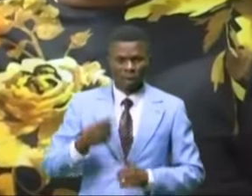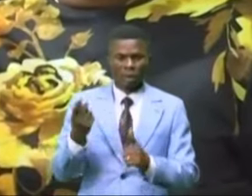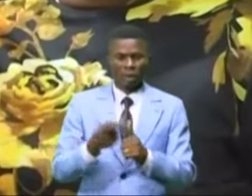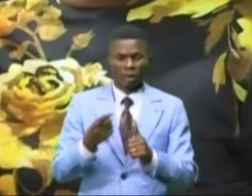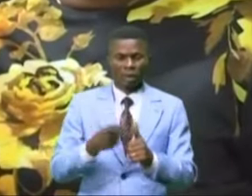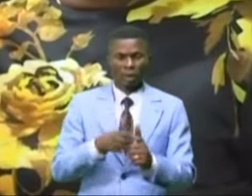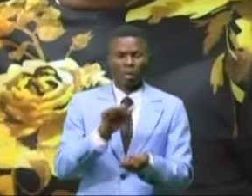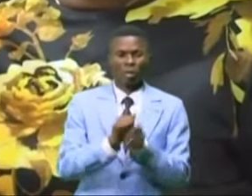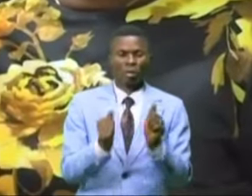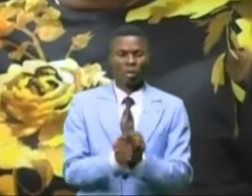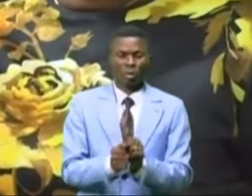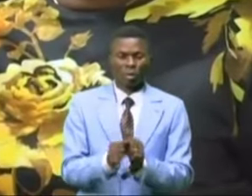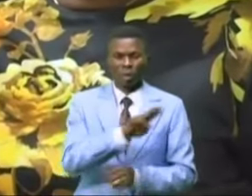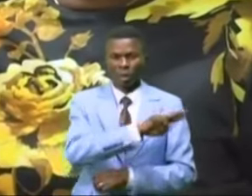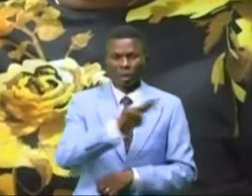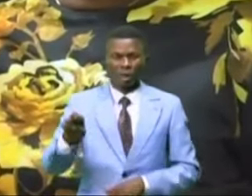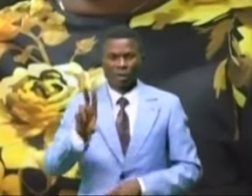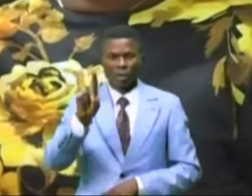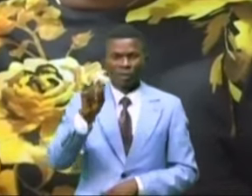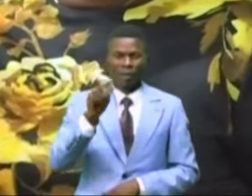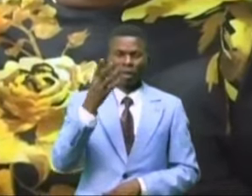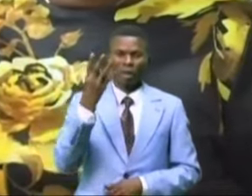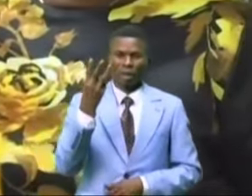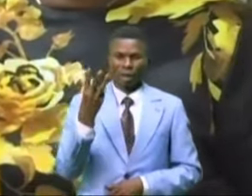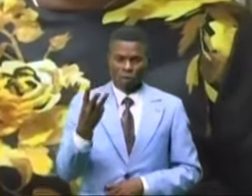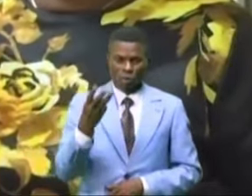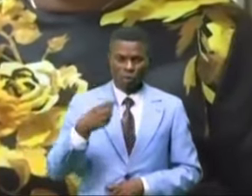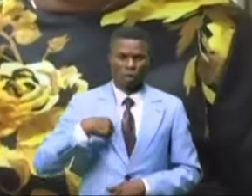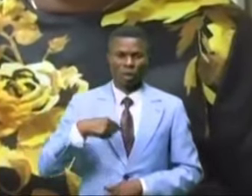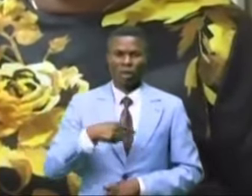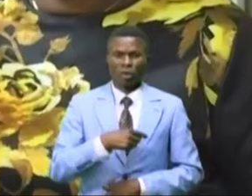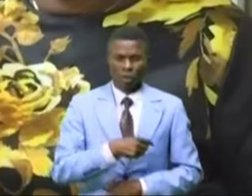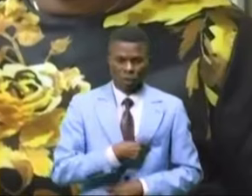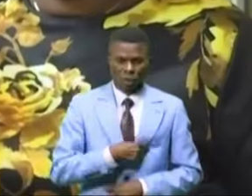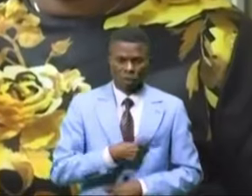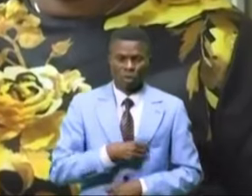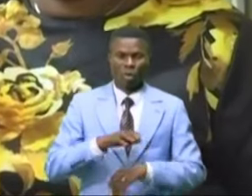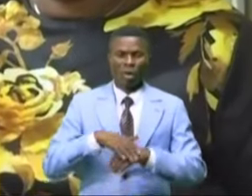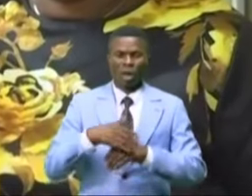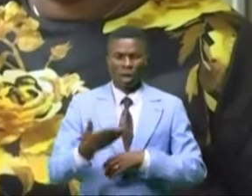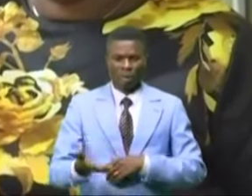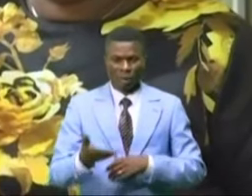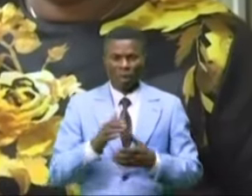pour ce processus 2023. Nous avons finalement